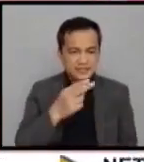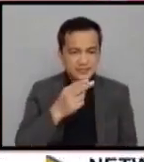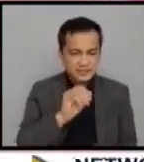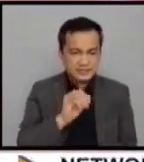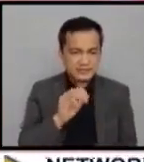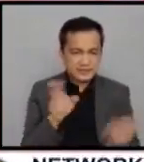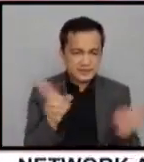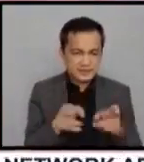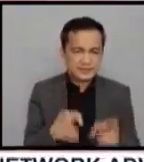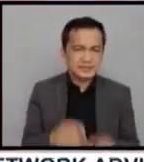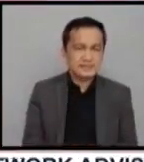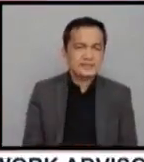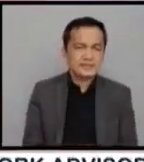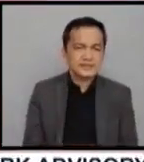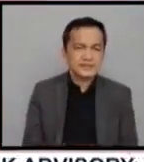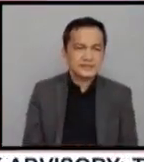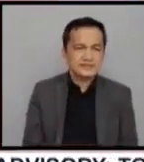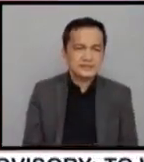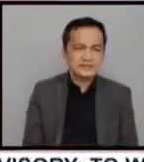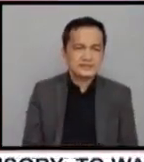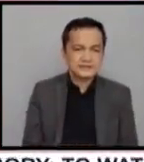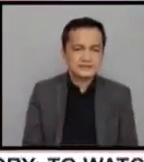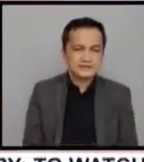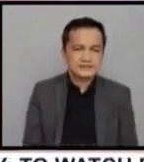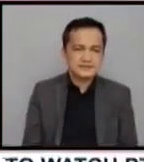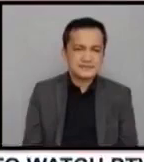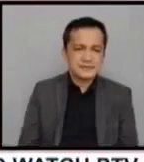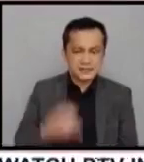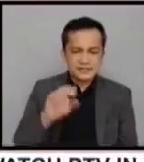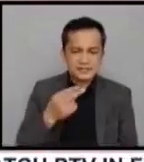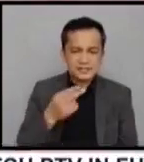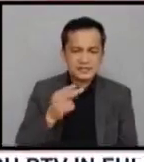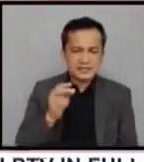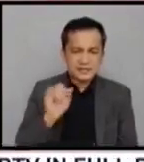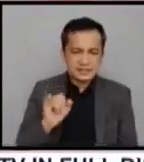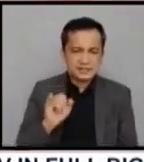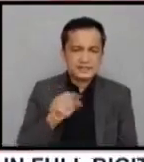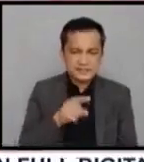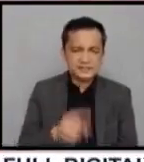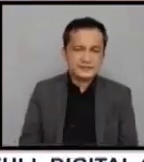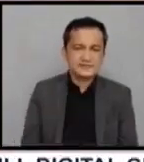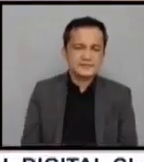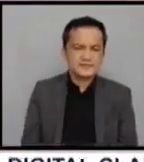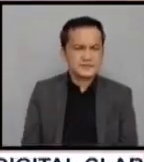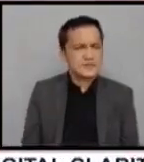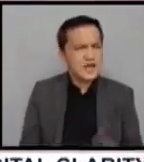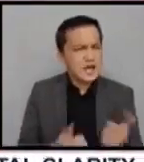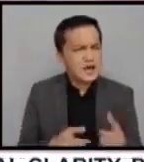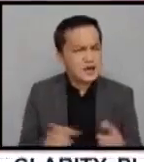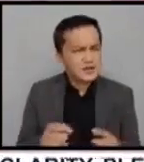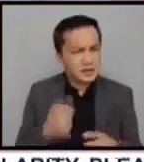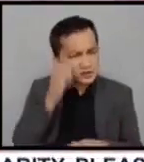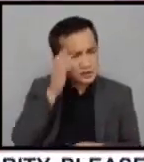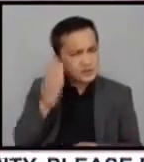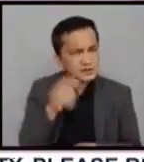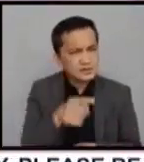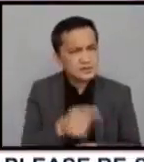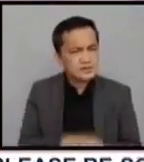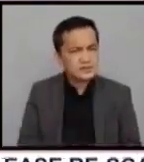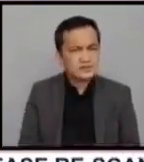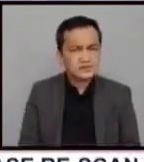okay. Pangalan ko. C-H-I. C-H-I. Okay. O, ayan. Paano mo na-conceptualize to, Princess?